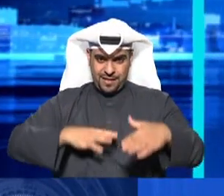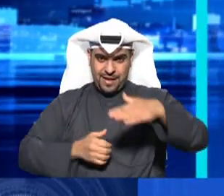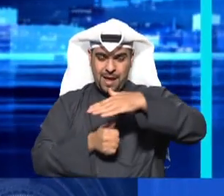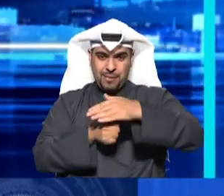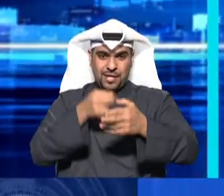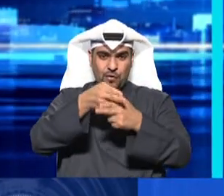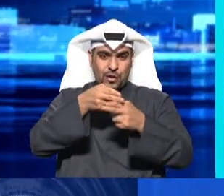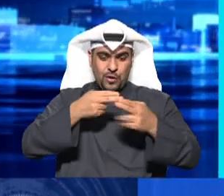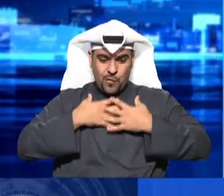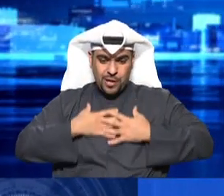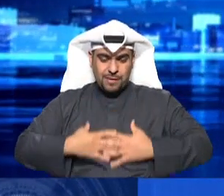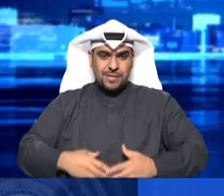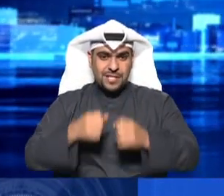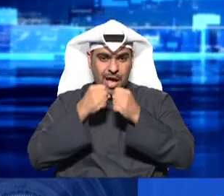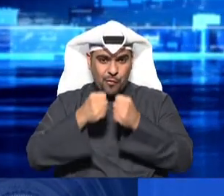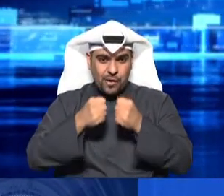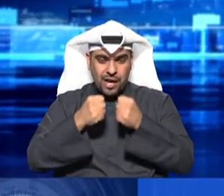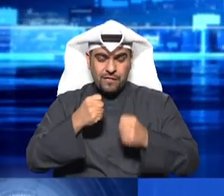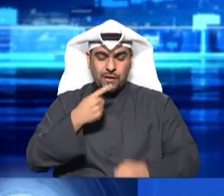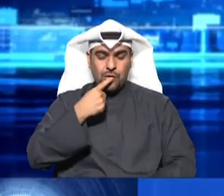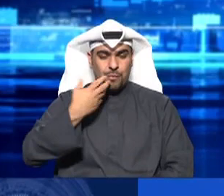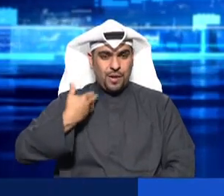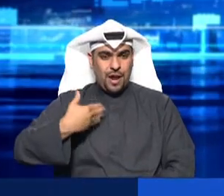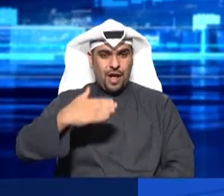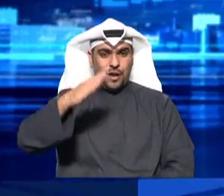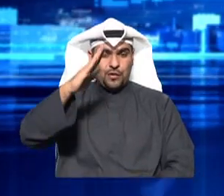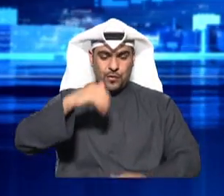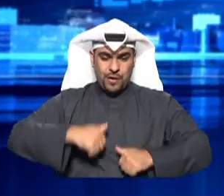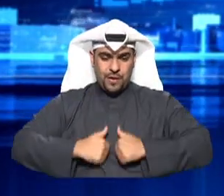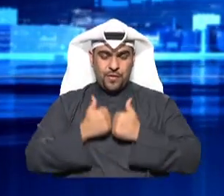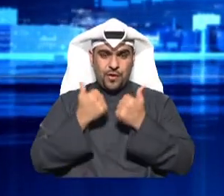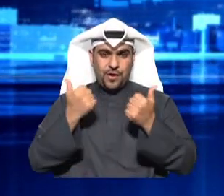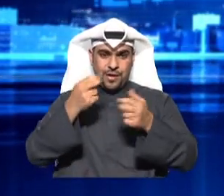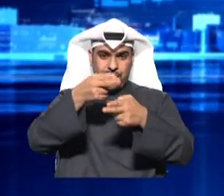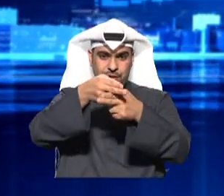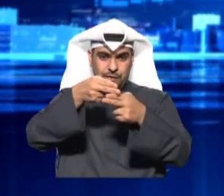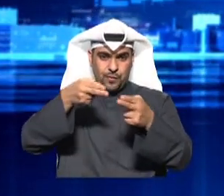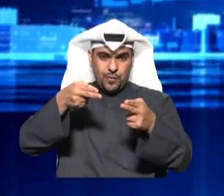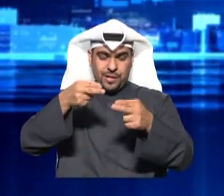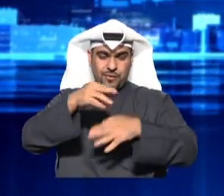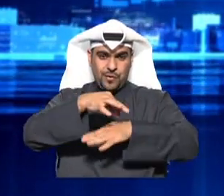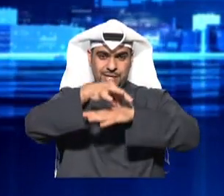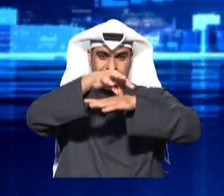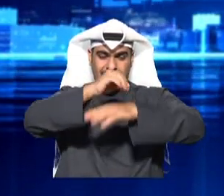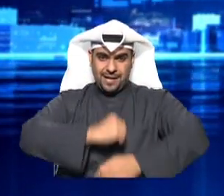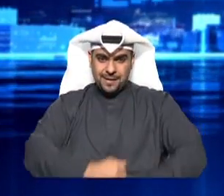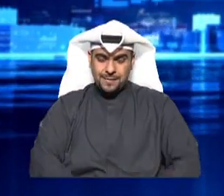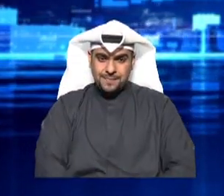والعافية والعمر المديد ذخرا وفخرا للكويت والإنسانية.